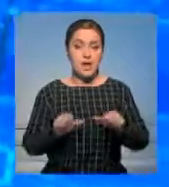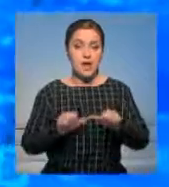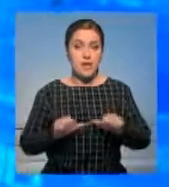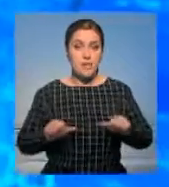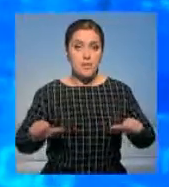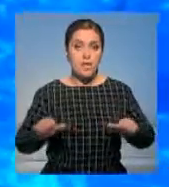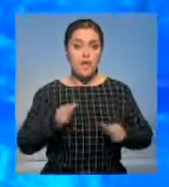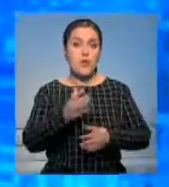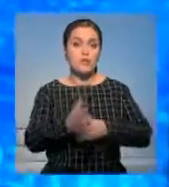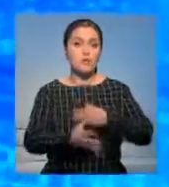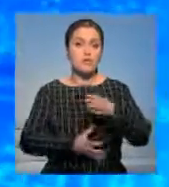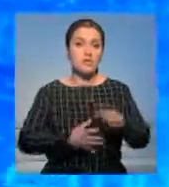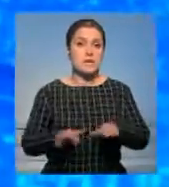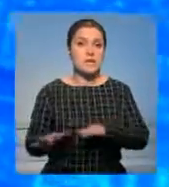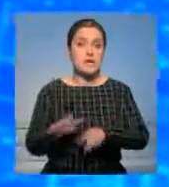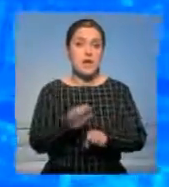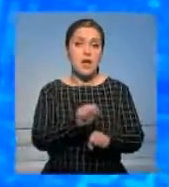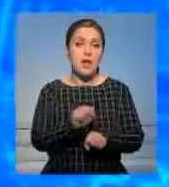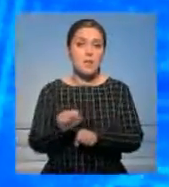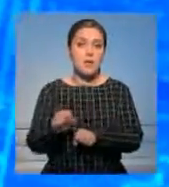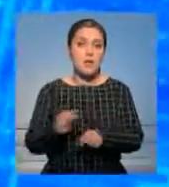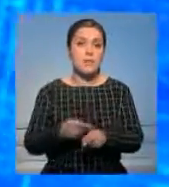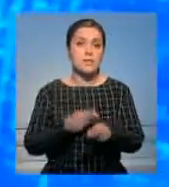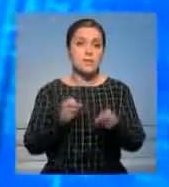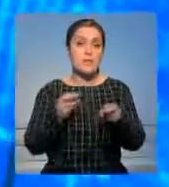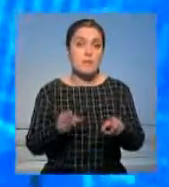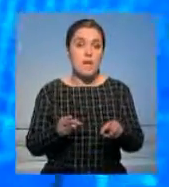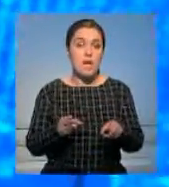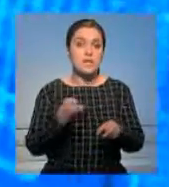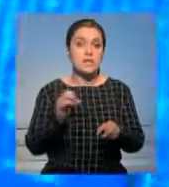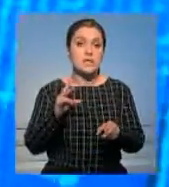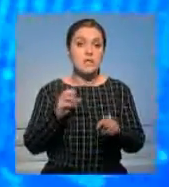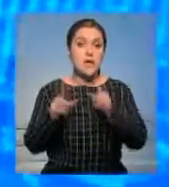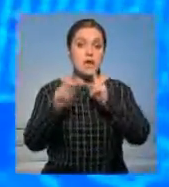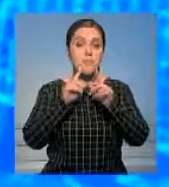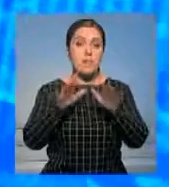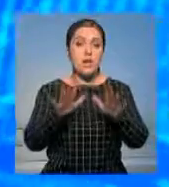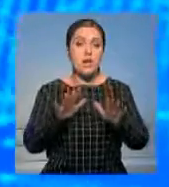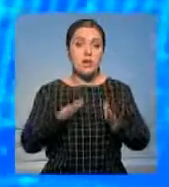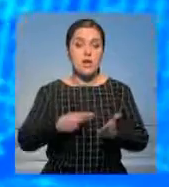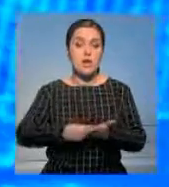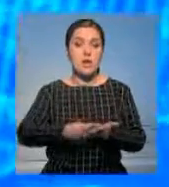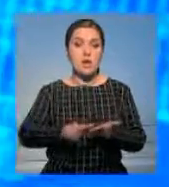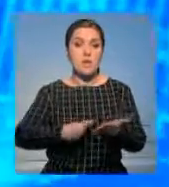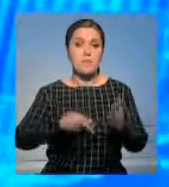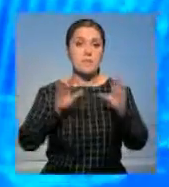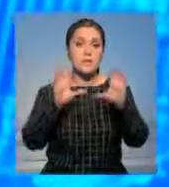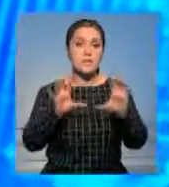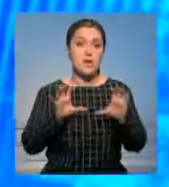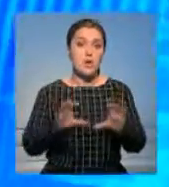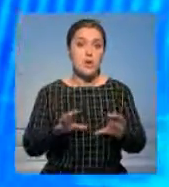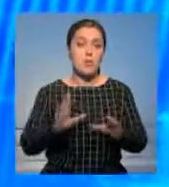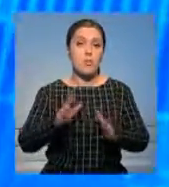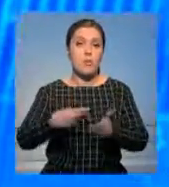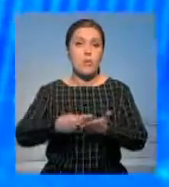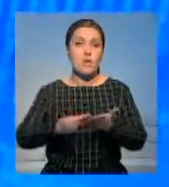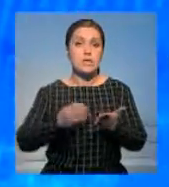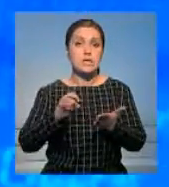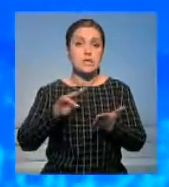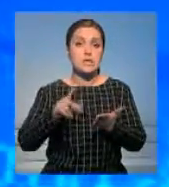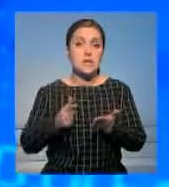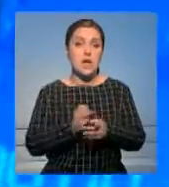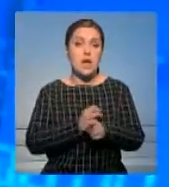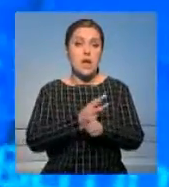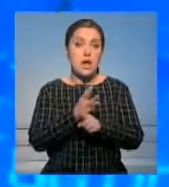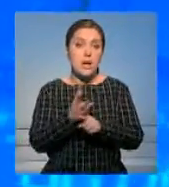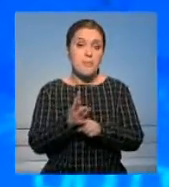Комитет по международным делам, обороне и безопасности Сената парламента поддержал законопроект о ратификации соглашения между странами СНГ в области